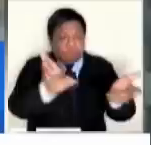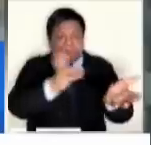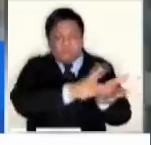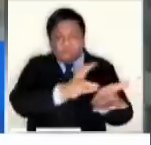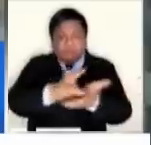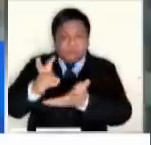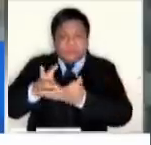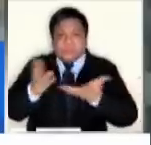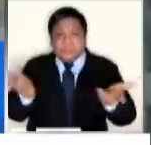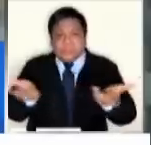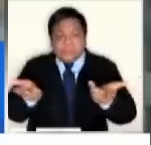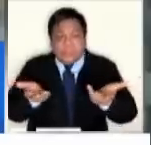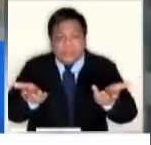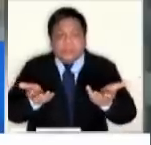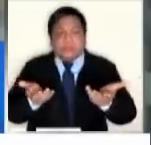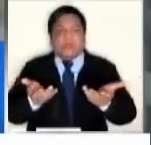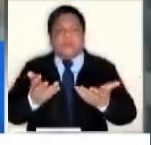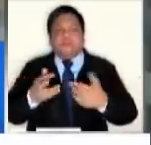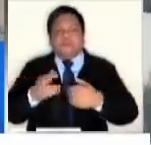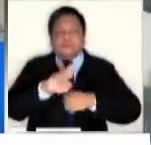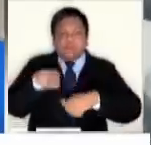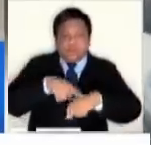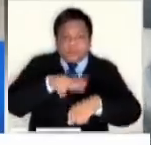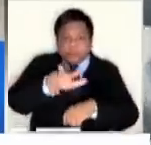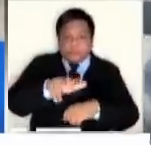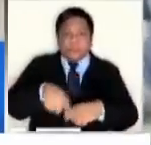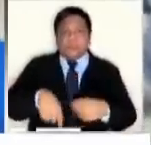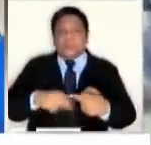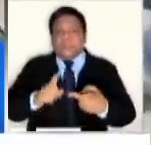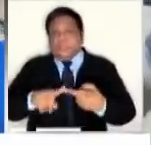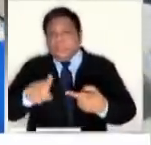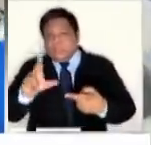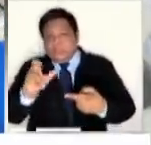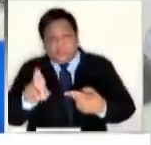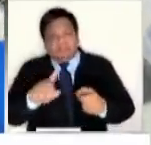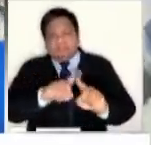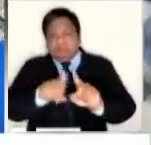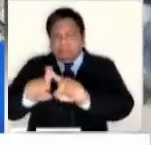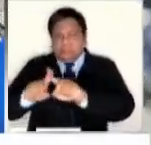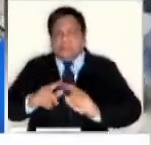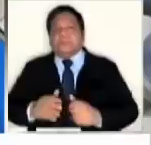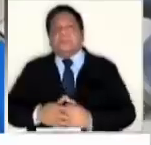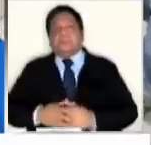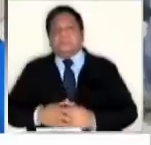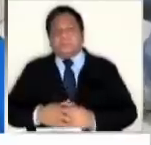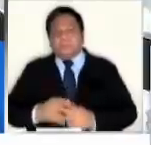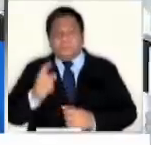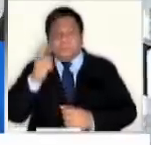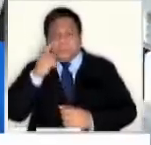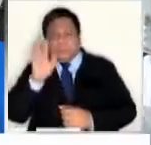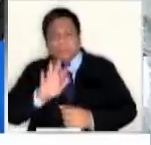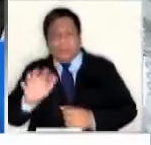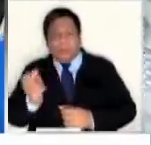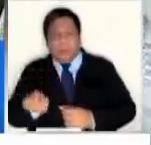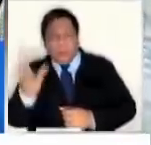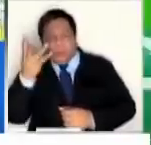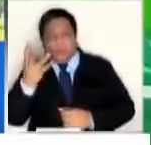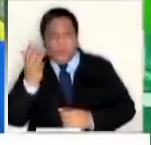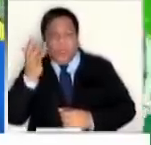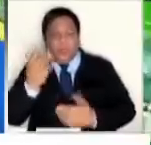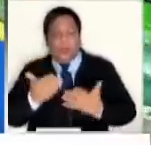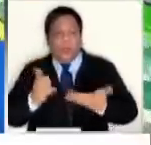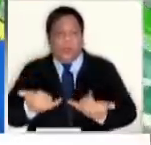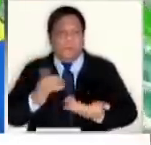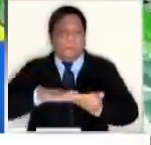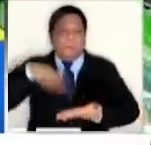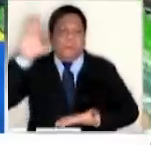sa Region 3, NCR. Inaalam pa ang street value ng droga, lalo't mas mataas daw ang halaga nito ngayong may lockdown.